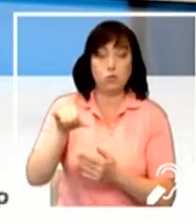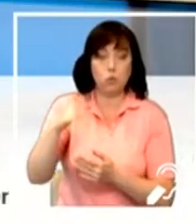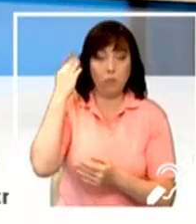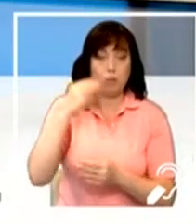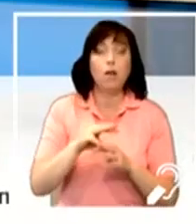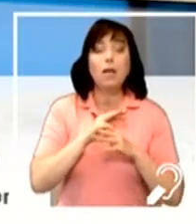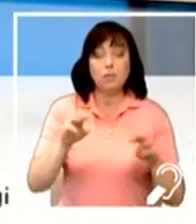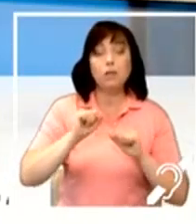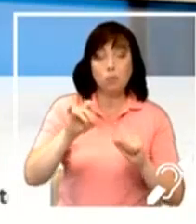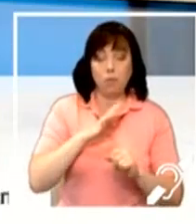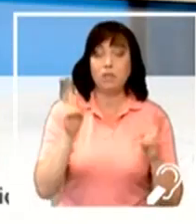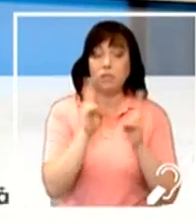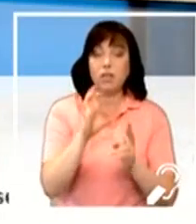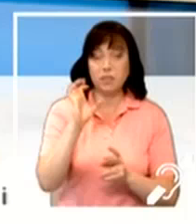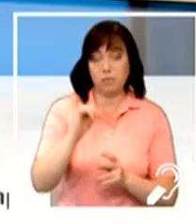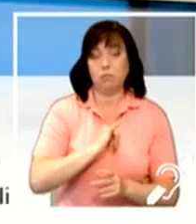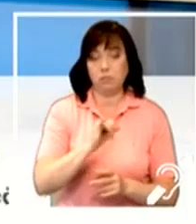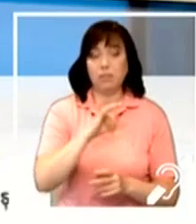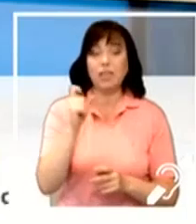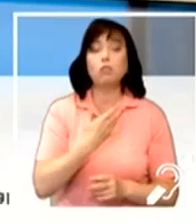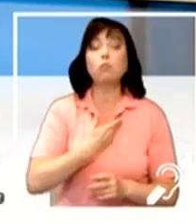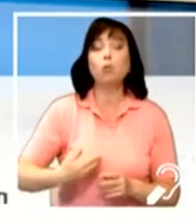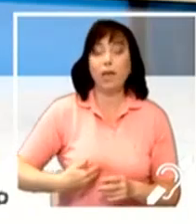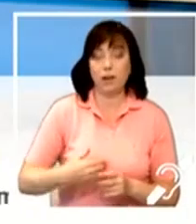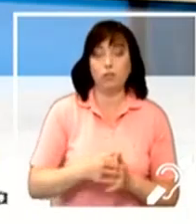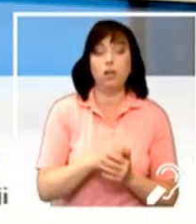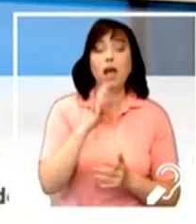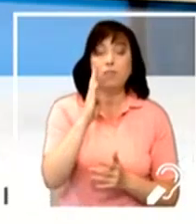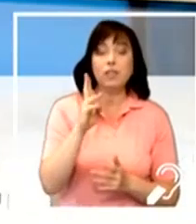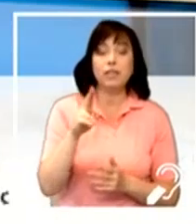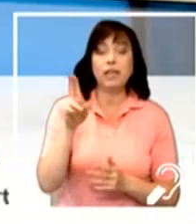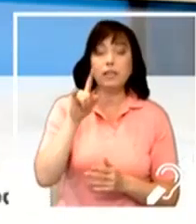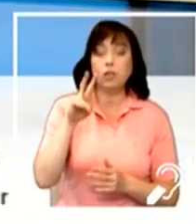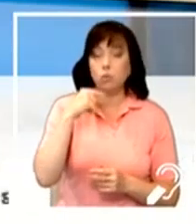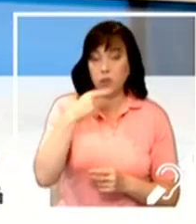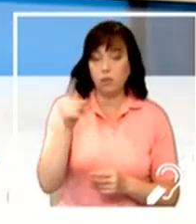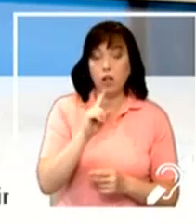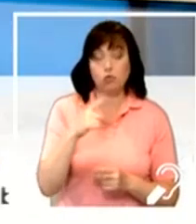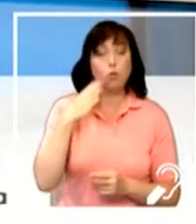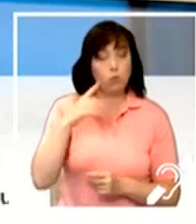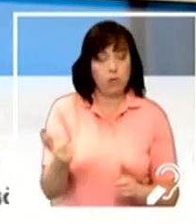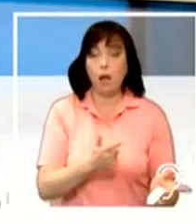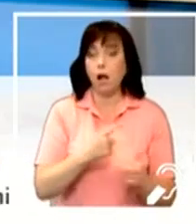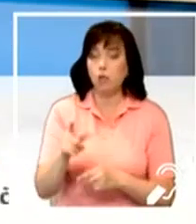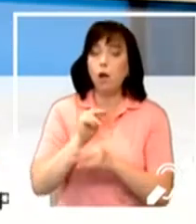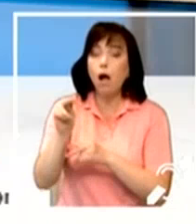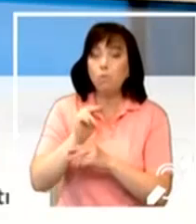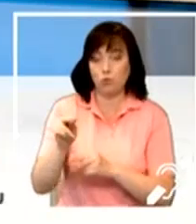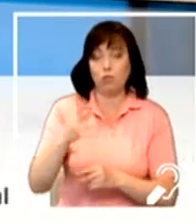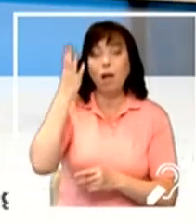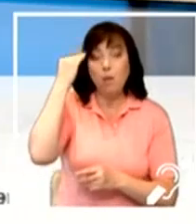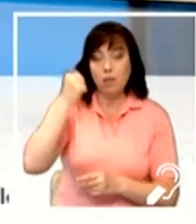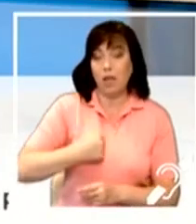Chișinău a avut astăzi o întrevedere și cu omologul său de la București. Vasile Dâncu a declarat că partea română este gata să instruiască